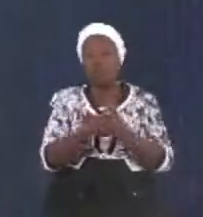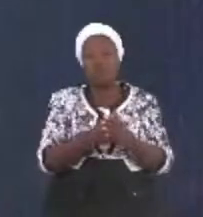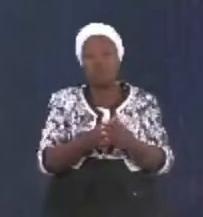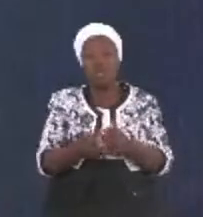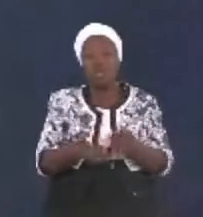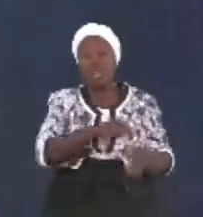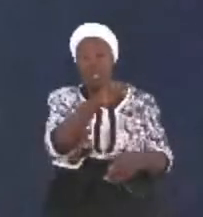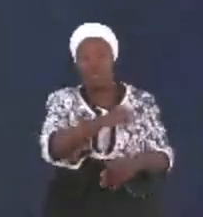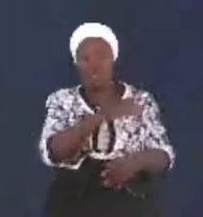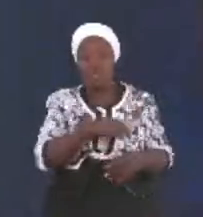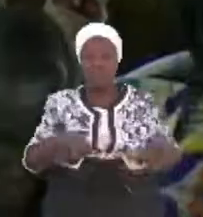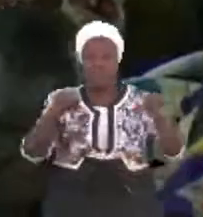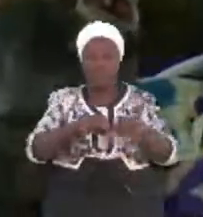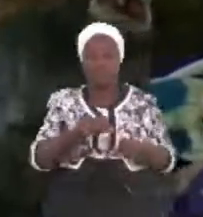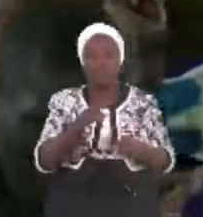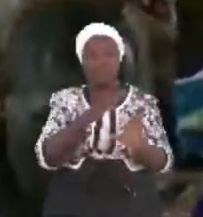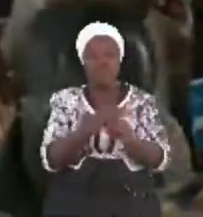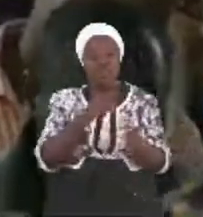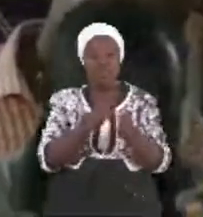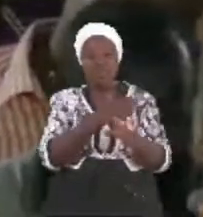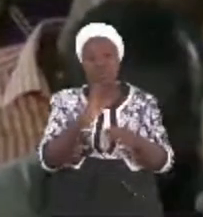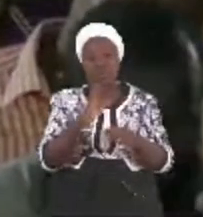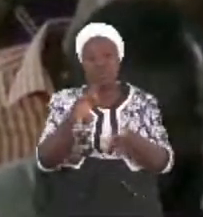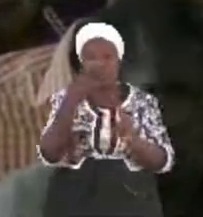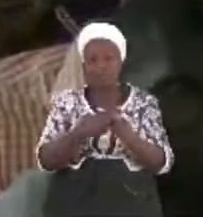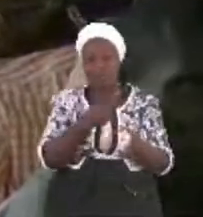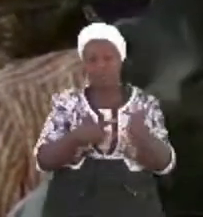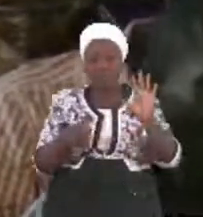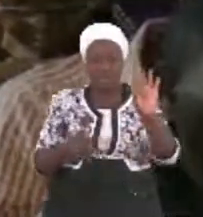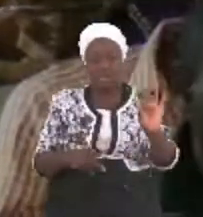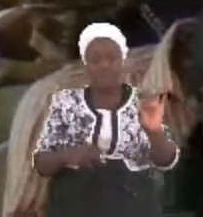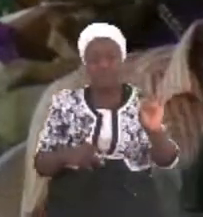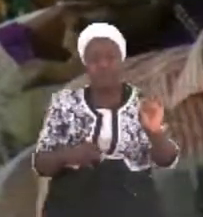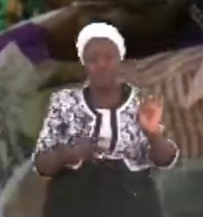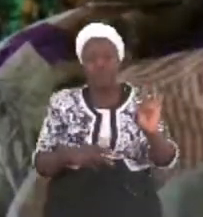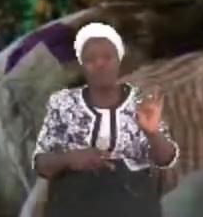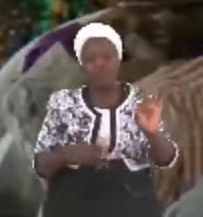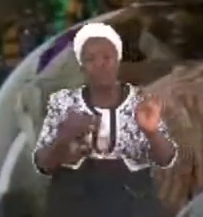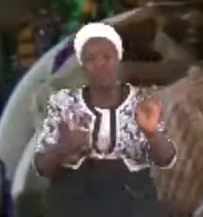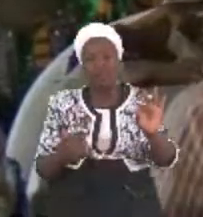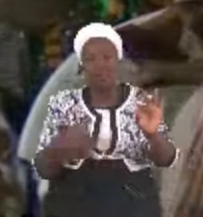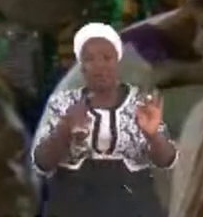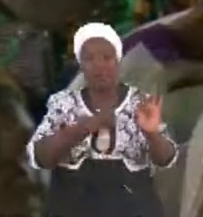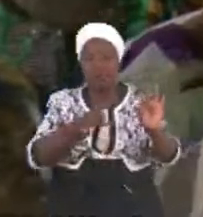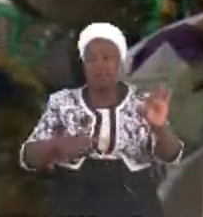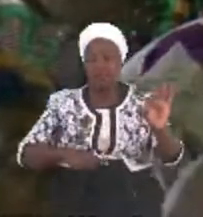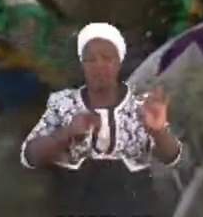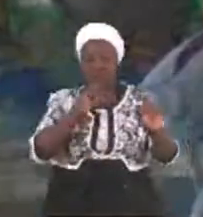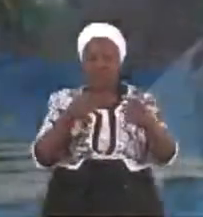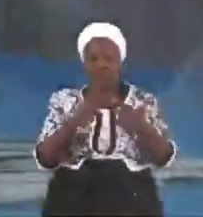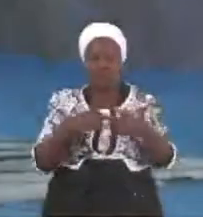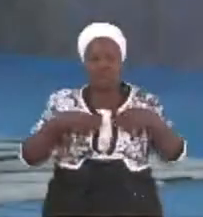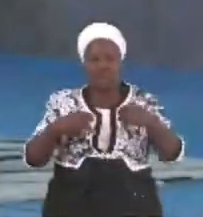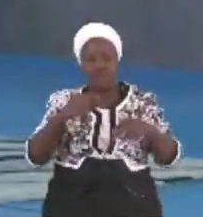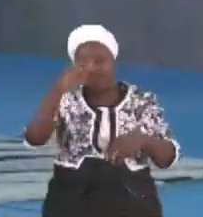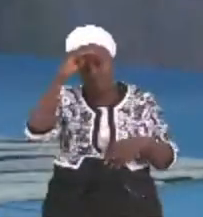tout ôter au nom de Jésus. » Verset 9. Verset 9, le Seigneur va guérir le